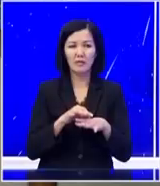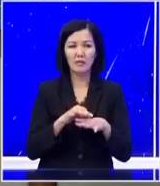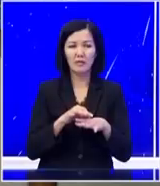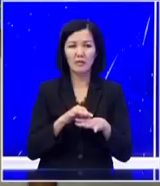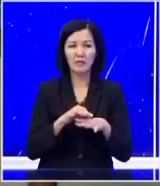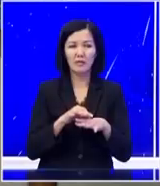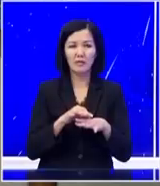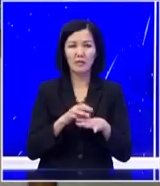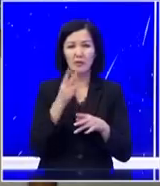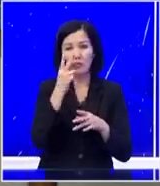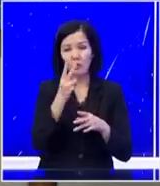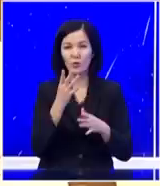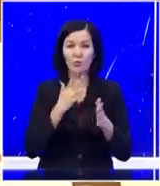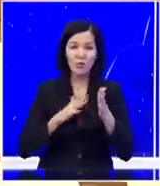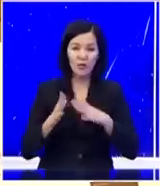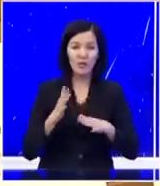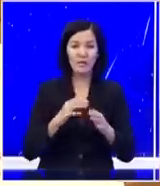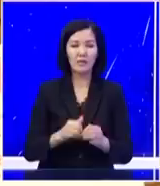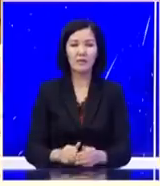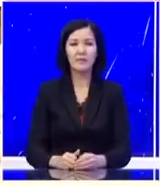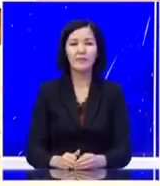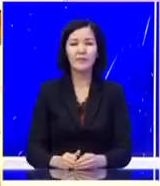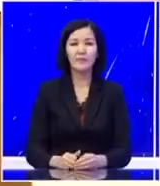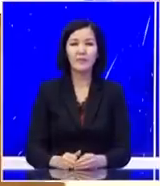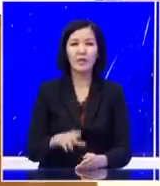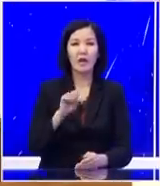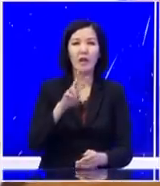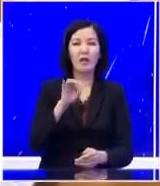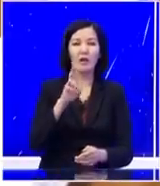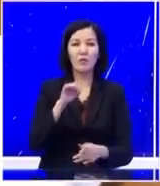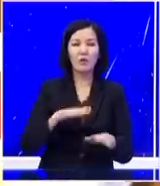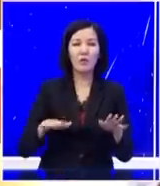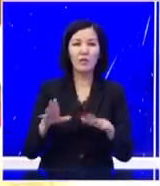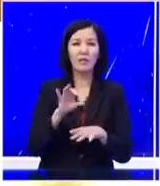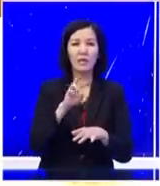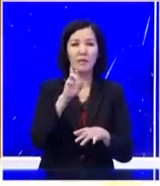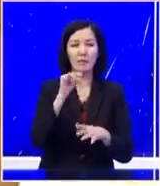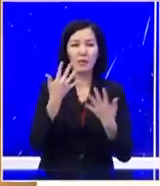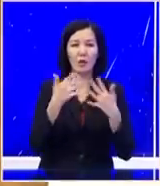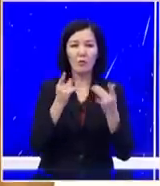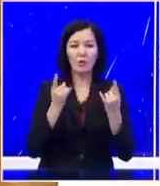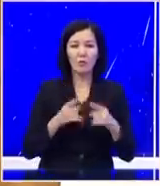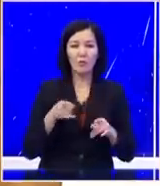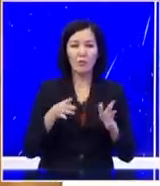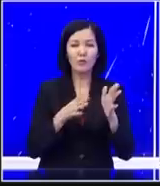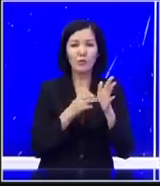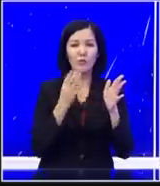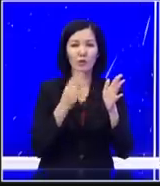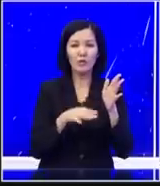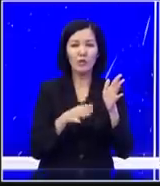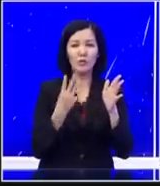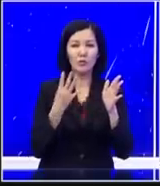Соға келсе қуанып қалар еді деп. Майдангер Алакөл ауданына қарасты Екпінді ауылында туған. 1944-46